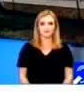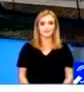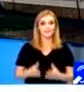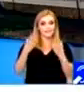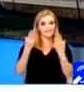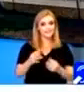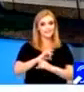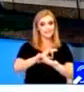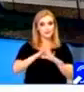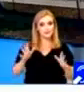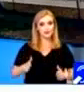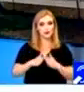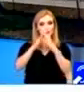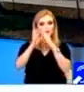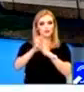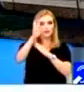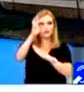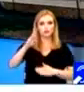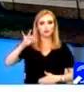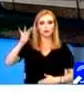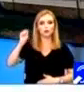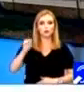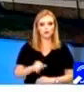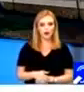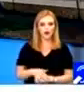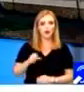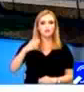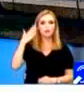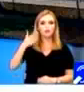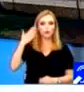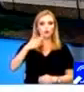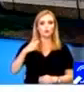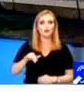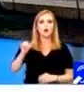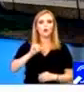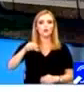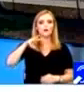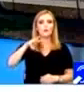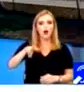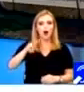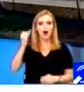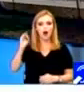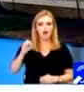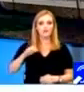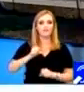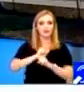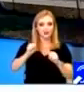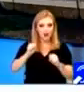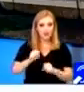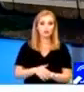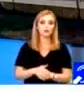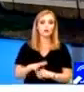Zi de sărbătoare la mănăstirea Mihai Vodă din Turda, în România, ridicată pe câmpia unde voievodul Mihai Viteazul a fost asasinat și unde se află